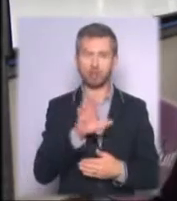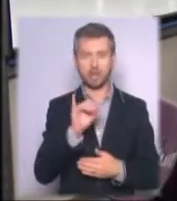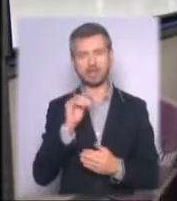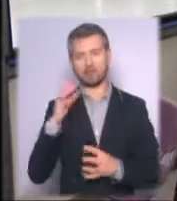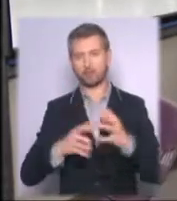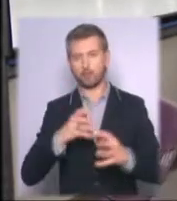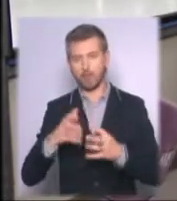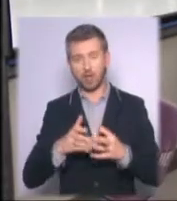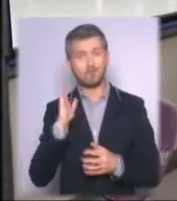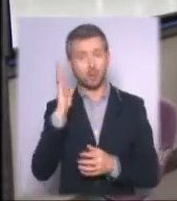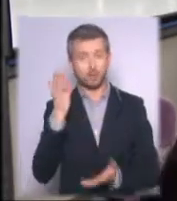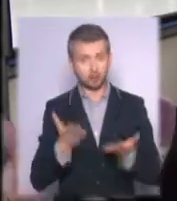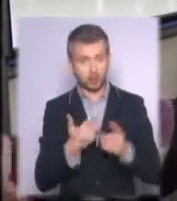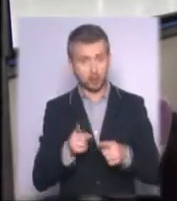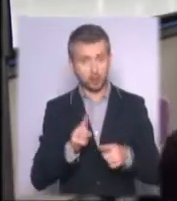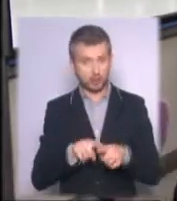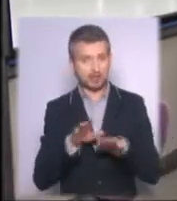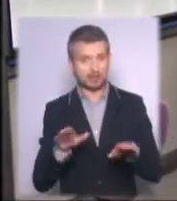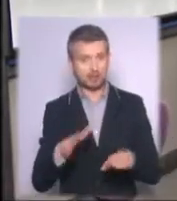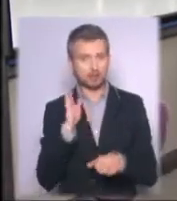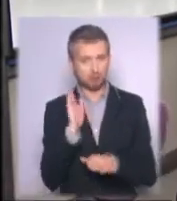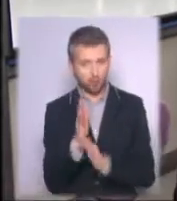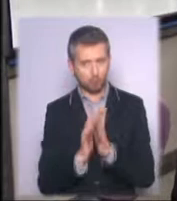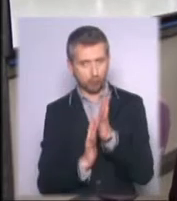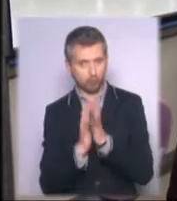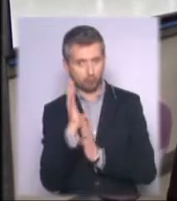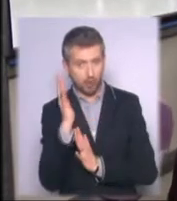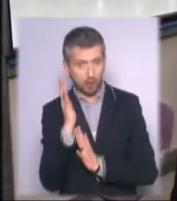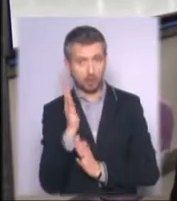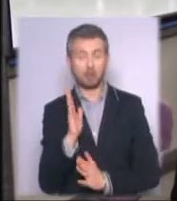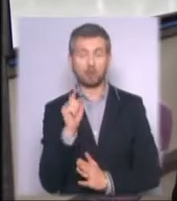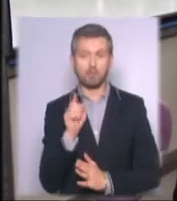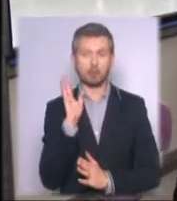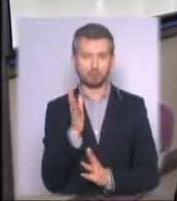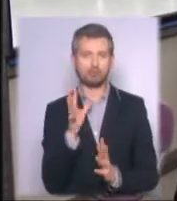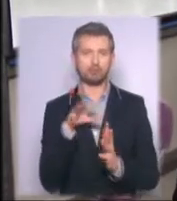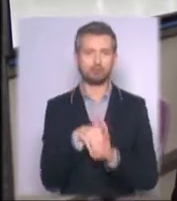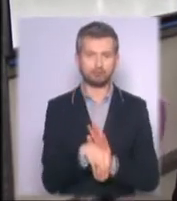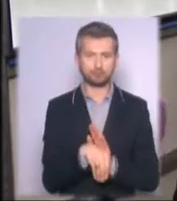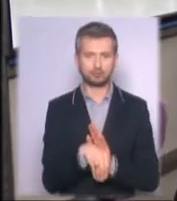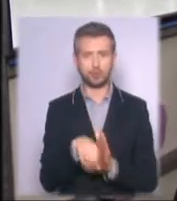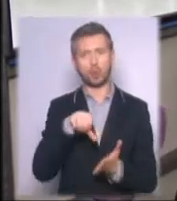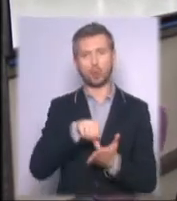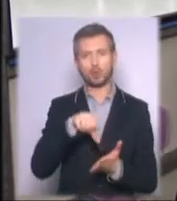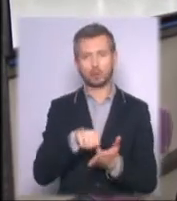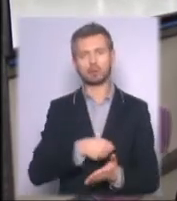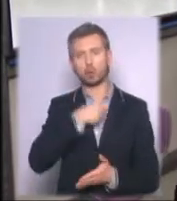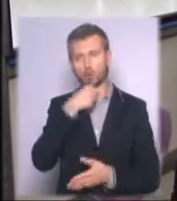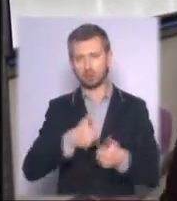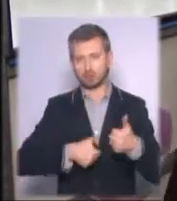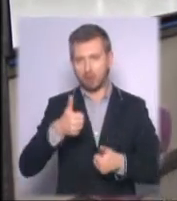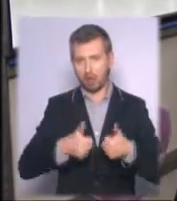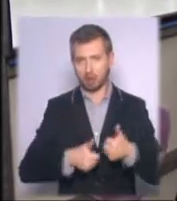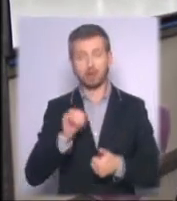А подальшому, якщо ці люди, якщо ці дітки будуть прогресувати, відповідно вони будуть ставати вже безпосередньо учасниками дорослих змагань, ну